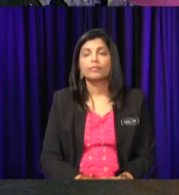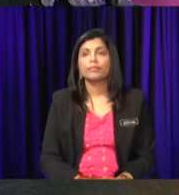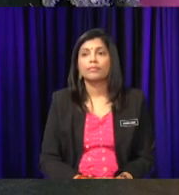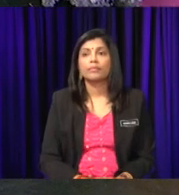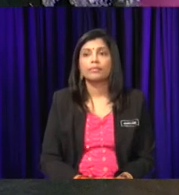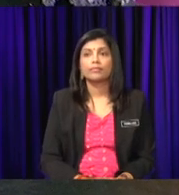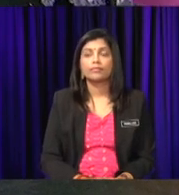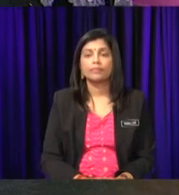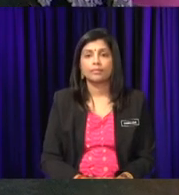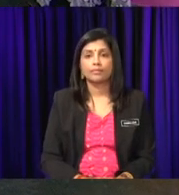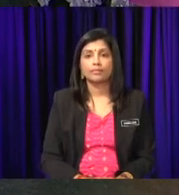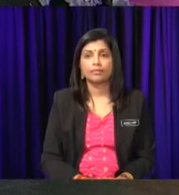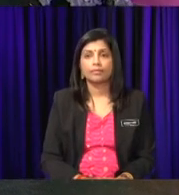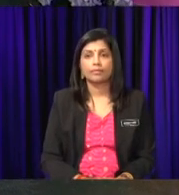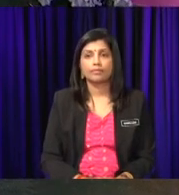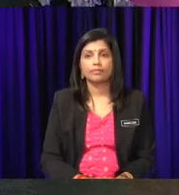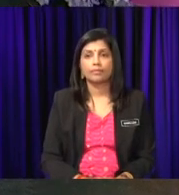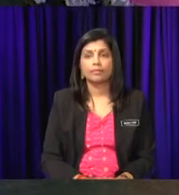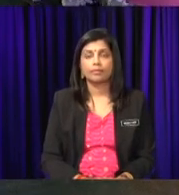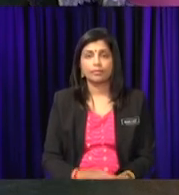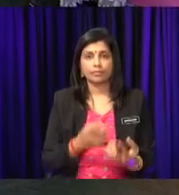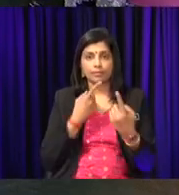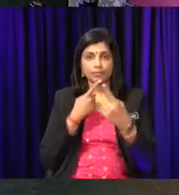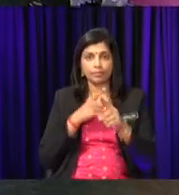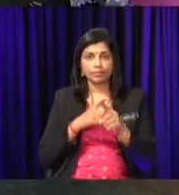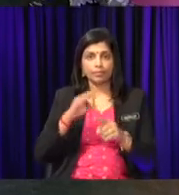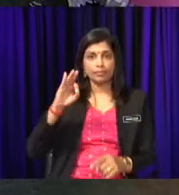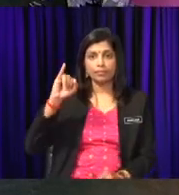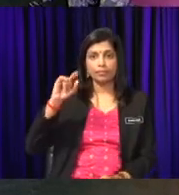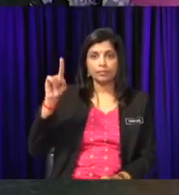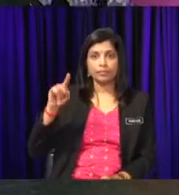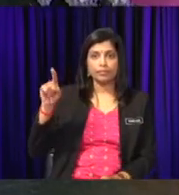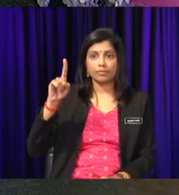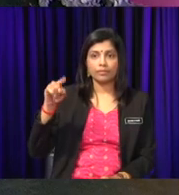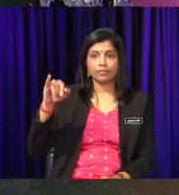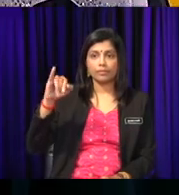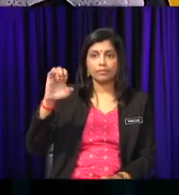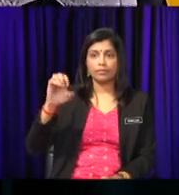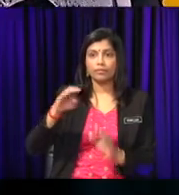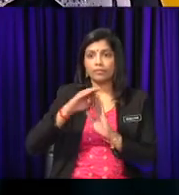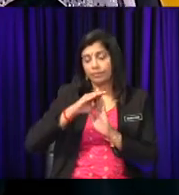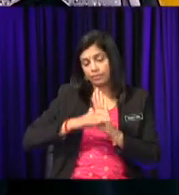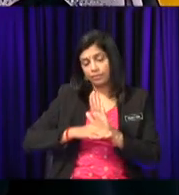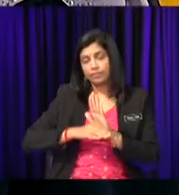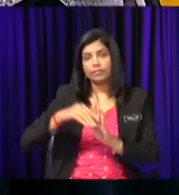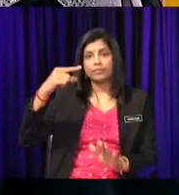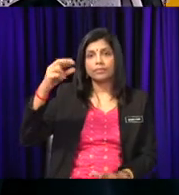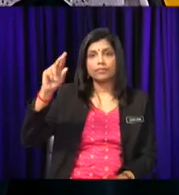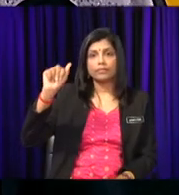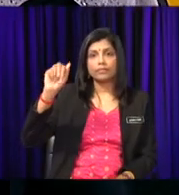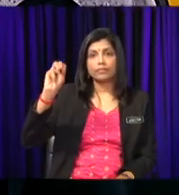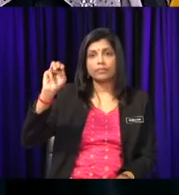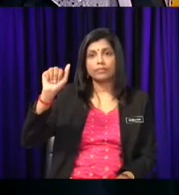tapi jawaban yang diberikan oleh Fizi itu kurang dramatis dari segi penyampaian bahasa